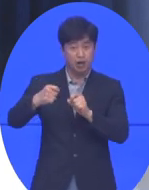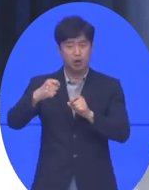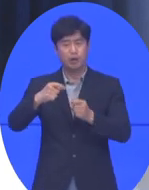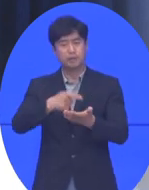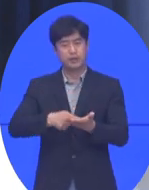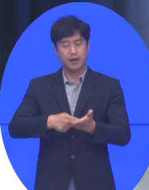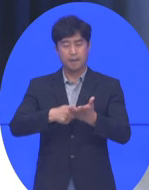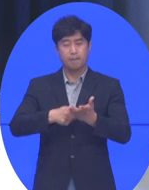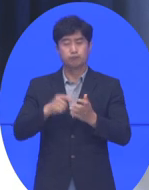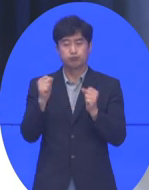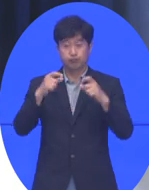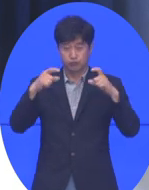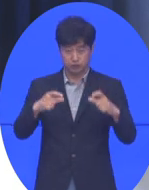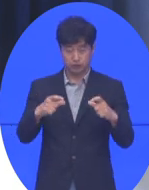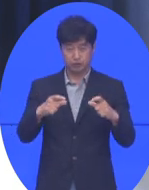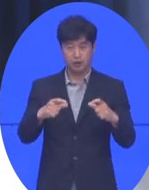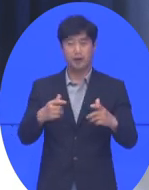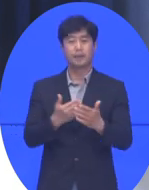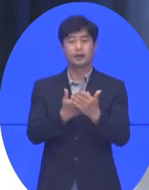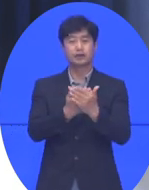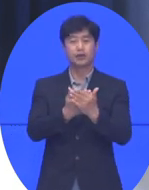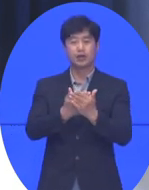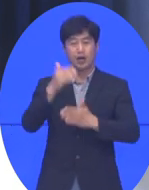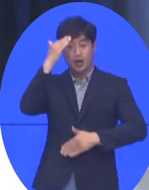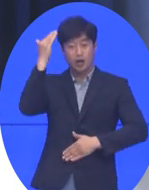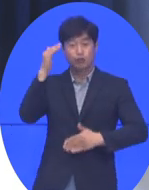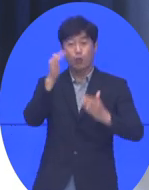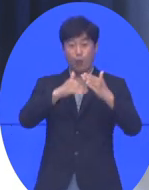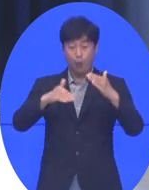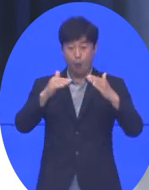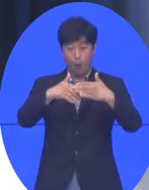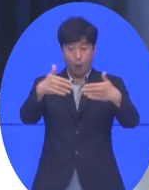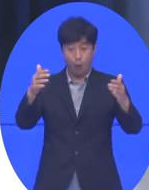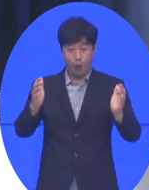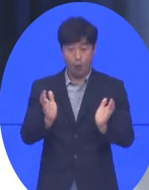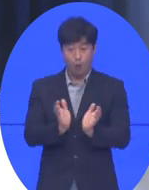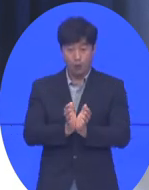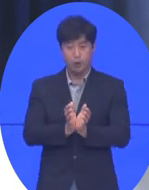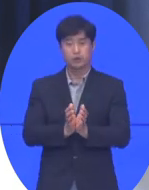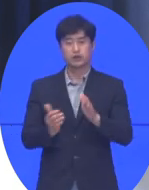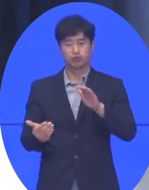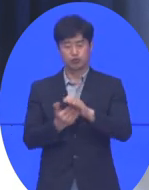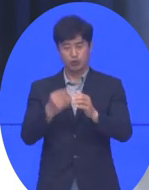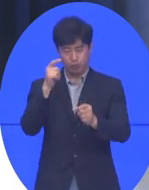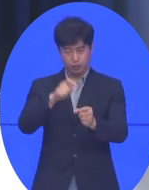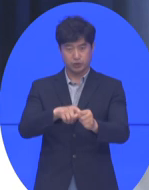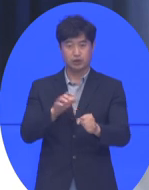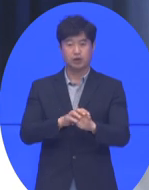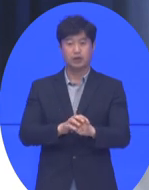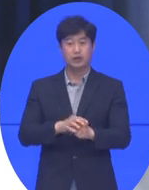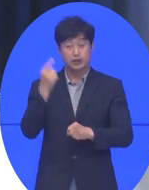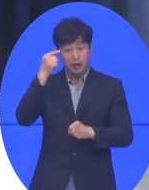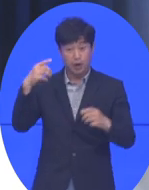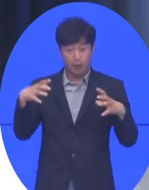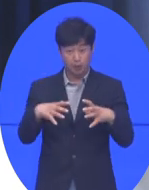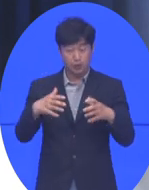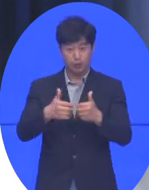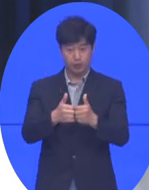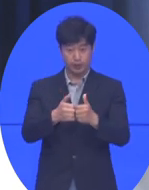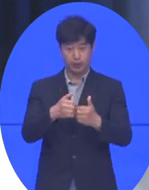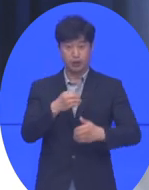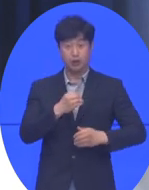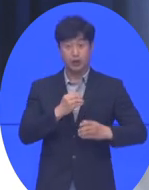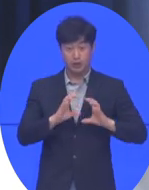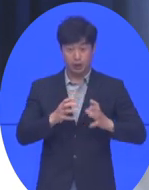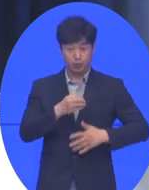본 경기 북부지역의 발전과 한반도 공동체 시현을 위해 필수라는 겁니다. 의견 수렴을 위한 토론회가 국회에서